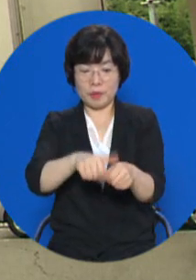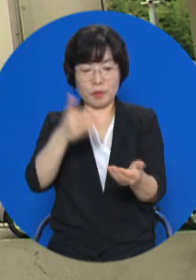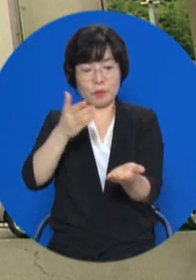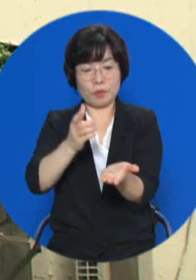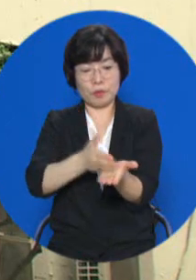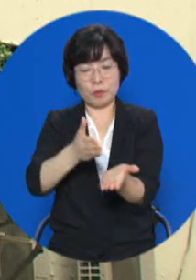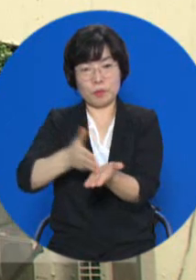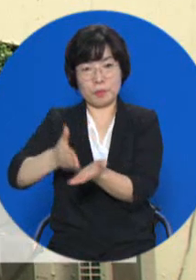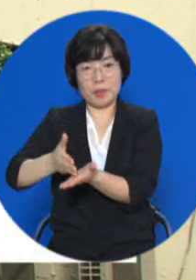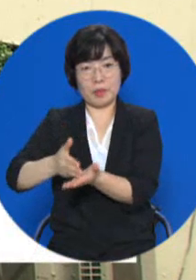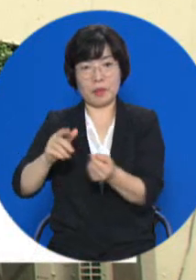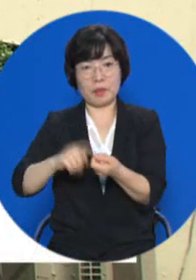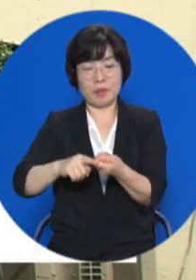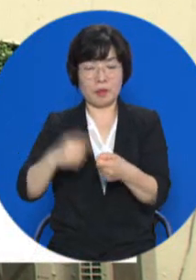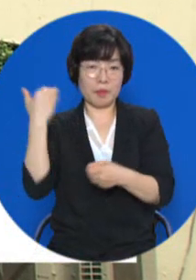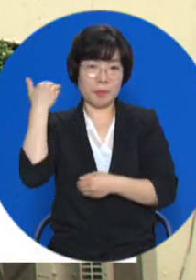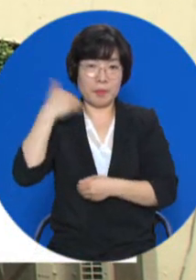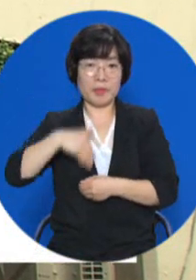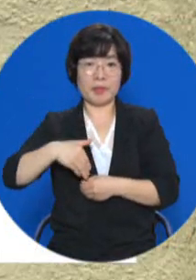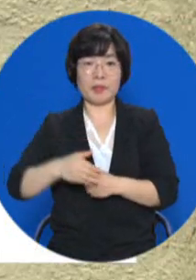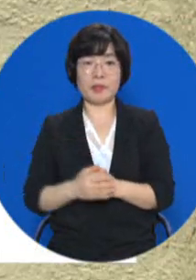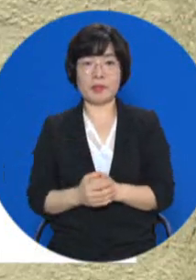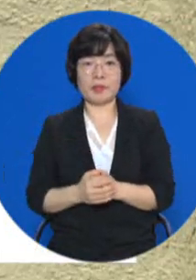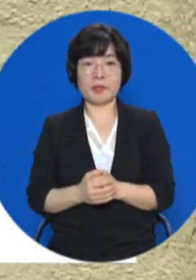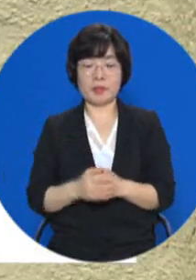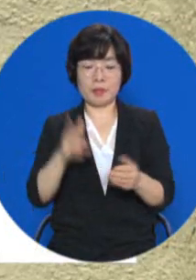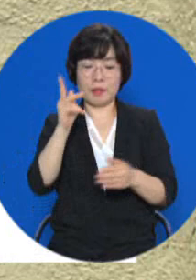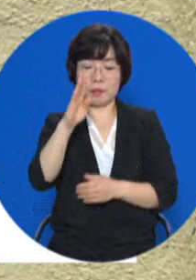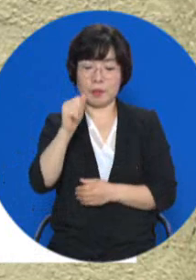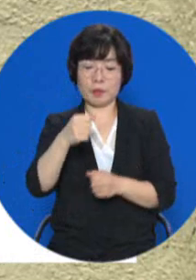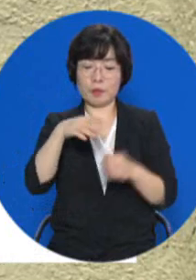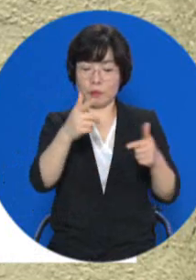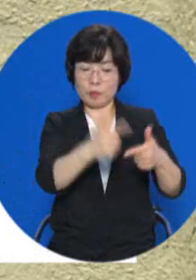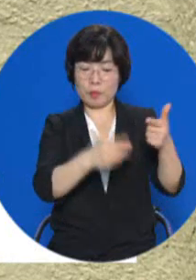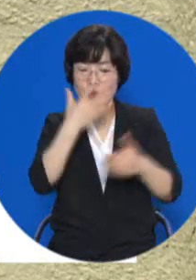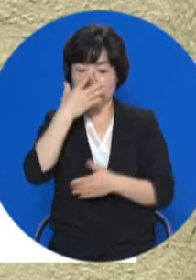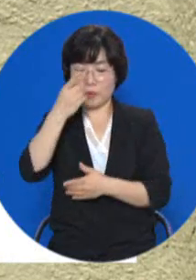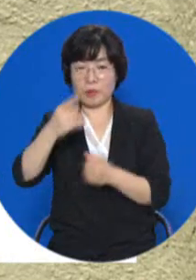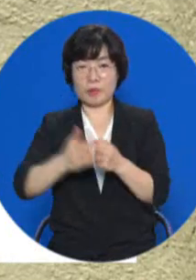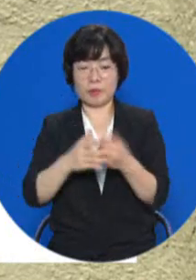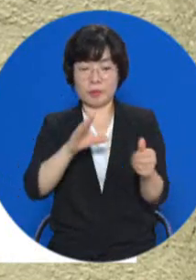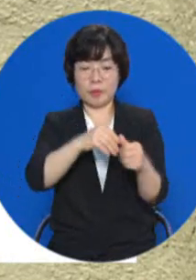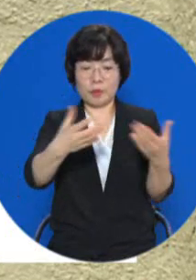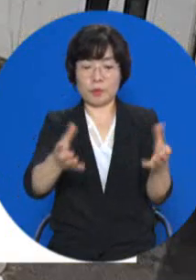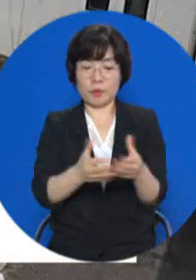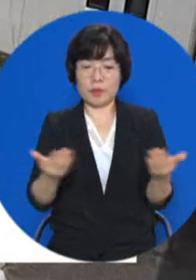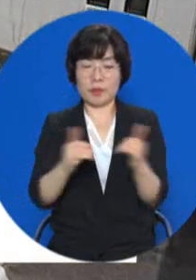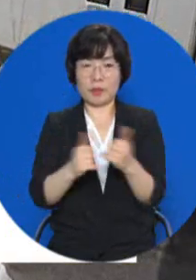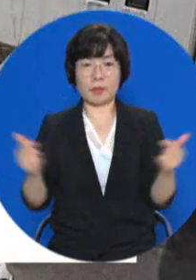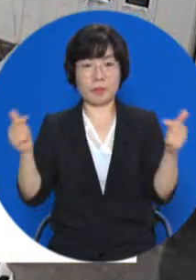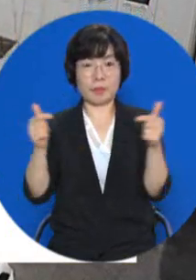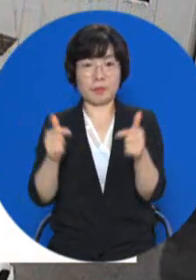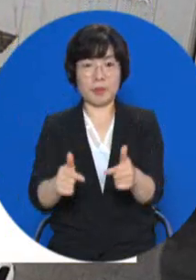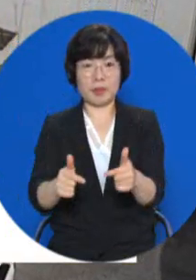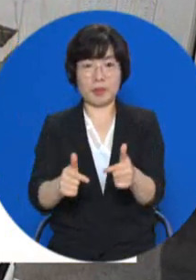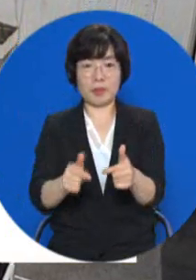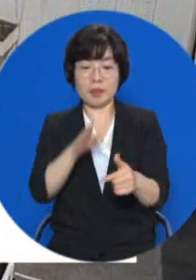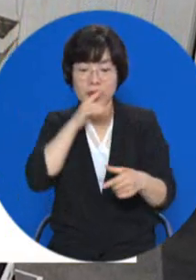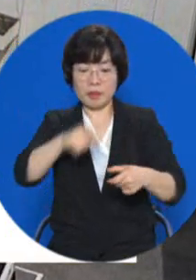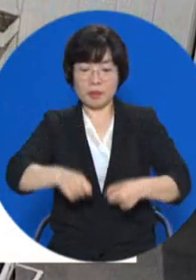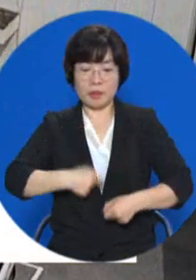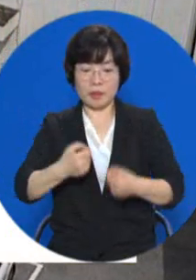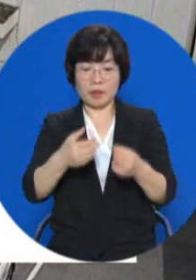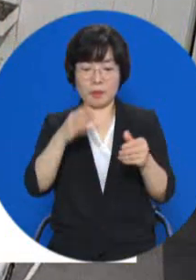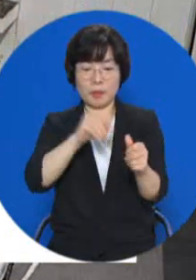지역의 의제가 다뤄지기엔 무리가 있고 KBS 목포, 순천방송국 취재인력 감축 등 사실상